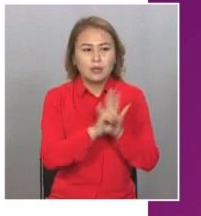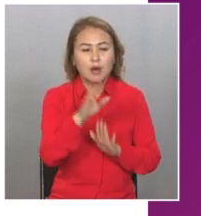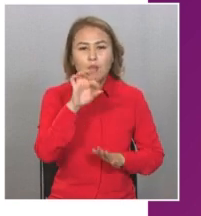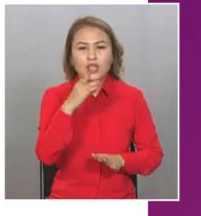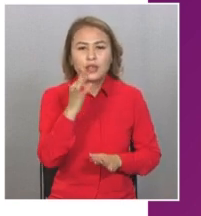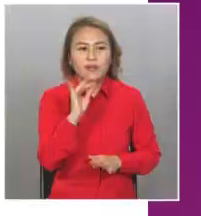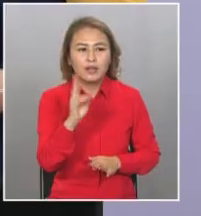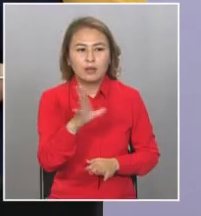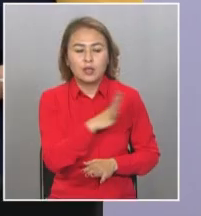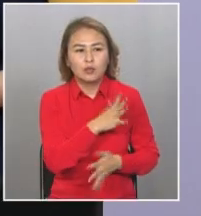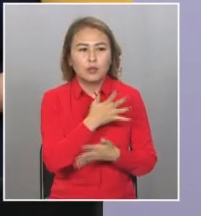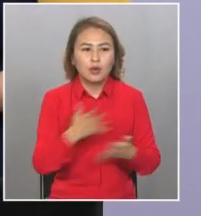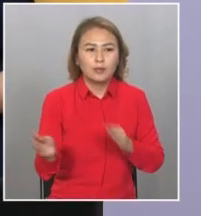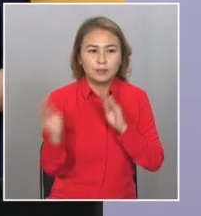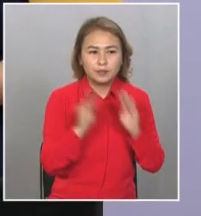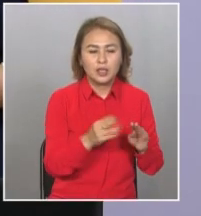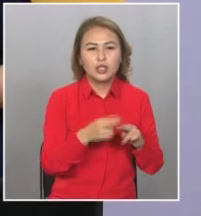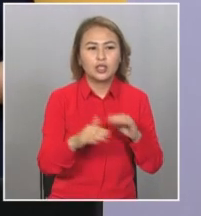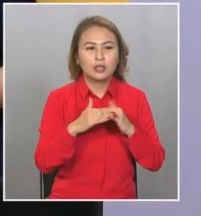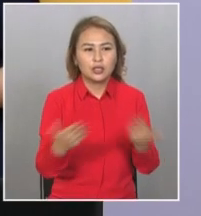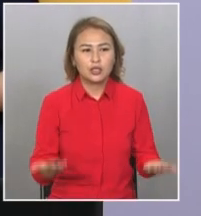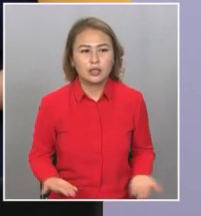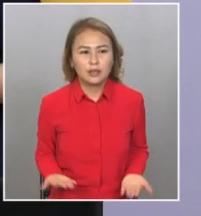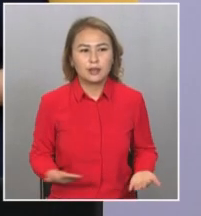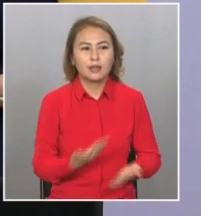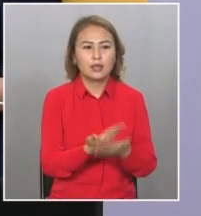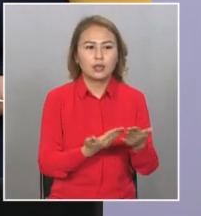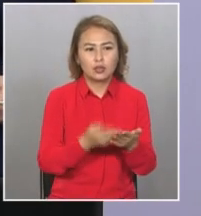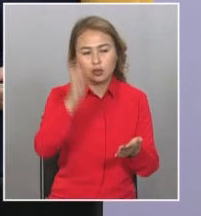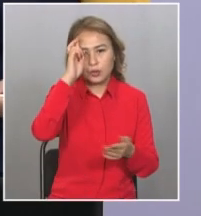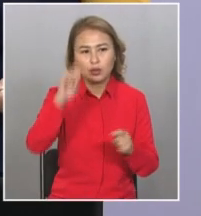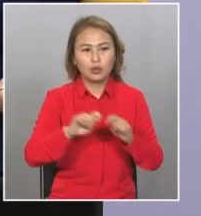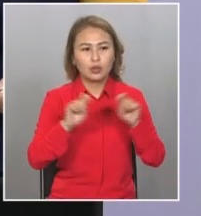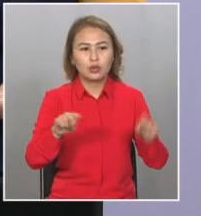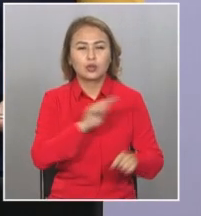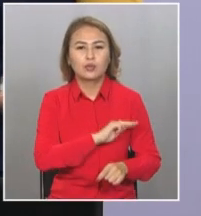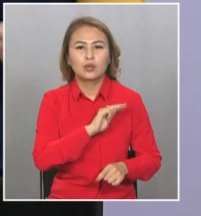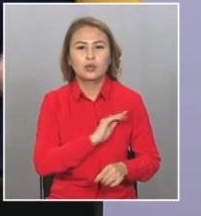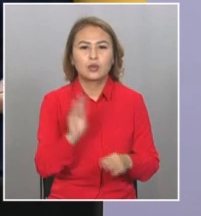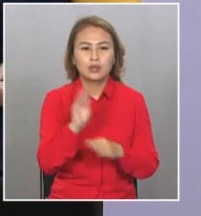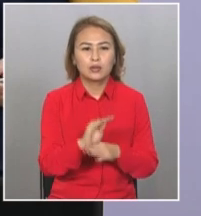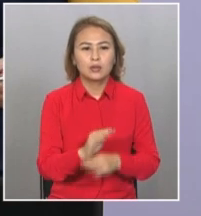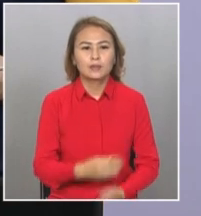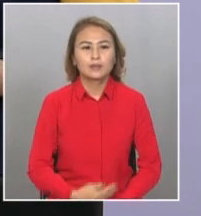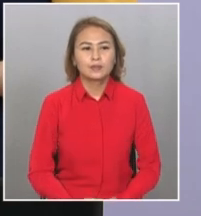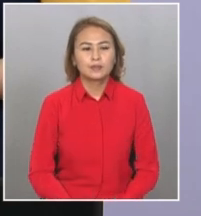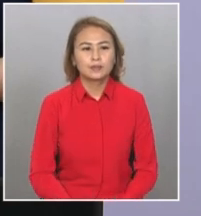олар большевиктер жағына өтті, жергілікті жерлерде кеңес үкіметін құру жұмысына